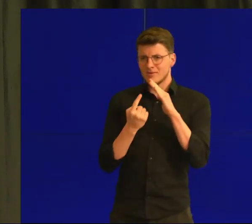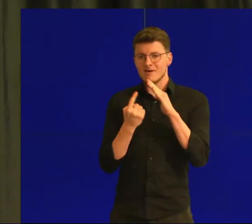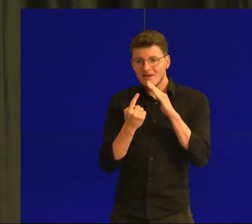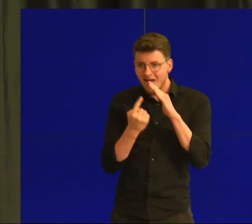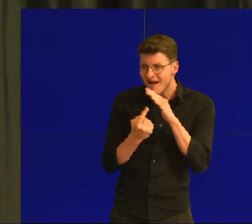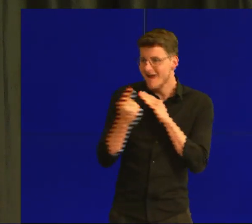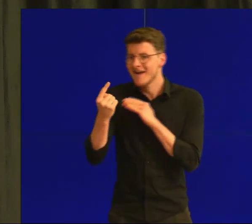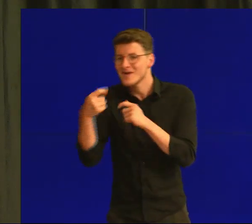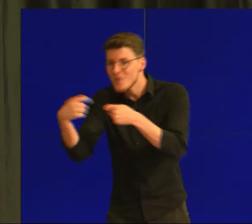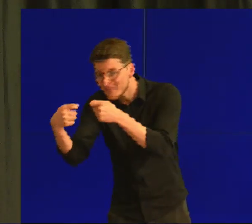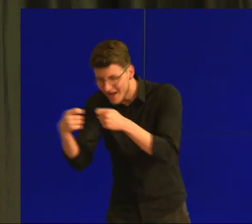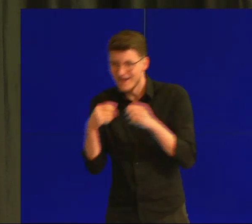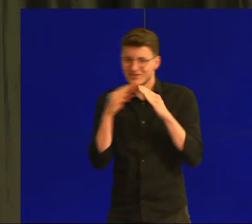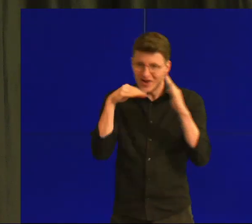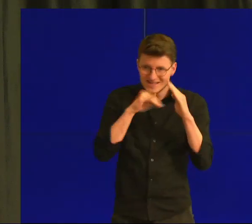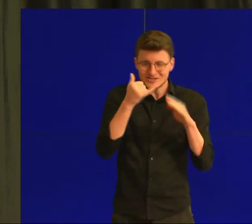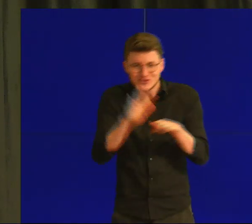respecter